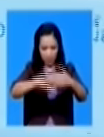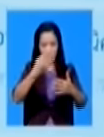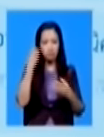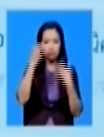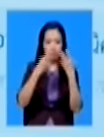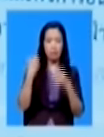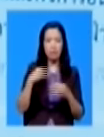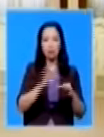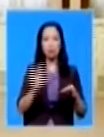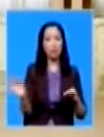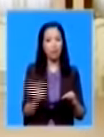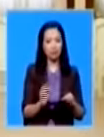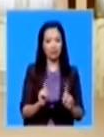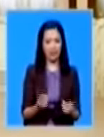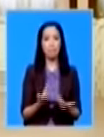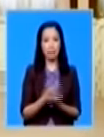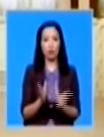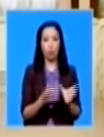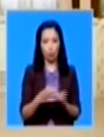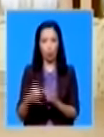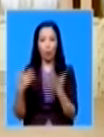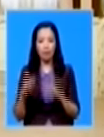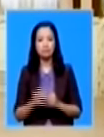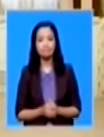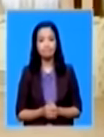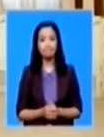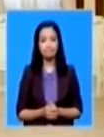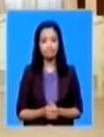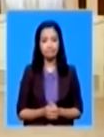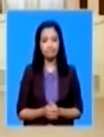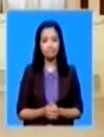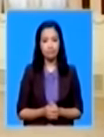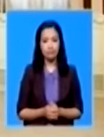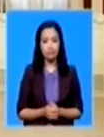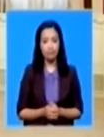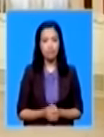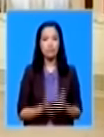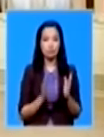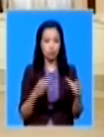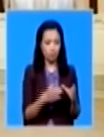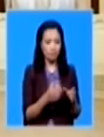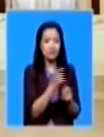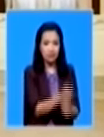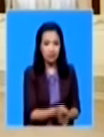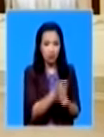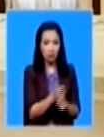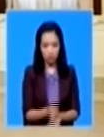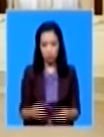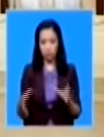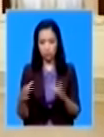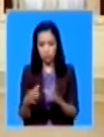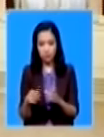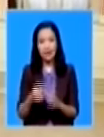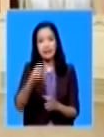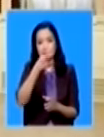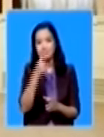หัวเหมือนกันมันยาวก็สามารถเปิดตั้งแต่ระยะที่1ไปนะพวกนี้เกษตรกรใช่ไหมพวกนี้พวกทำอา